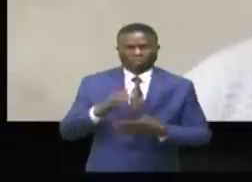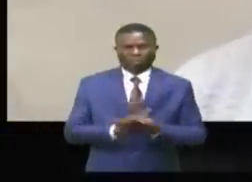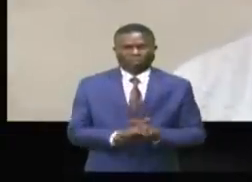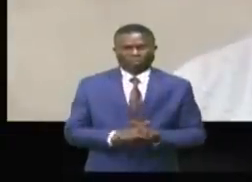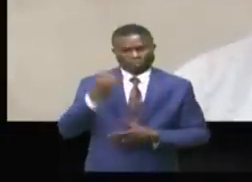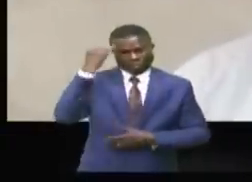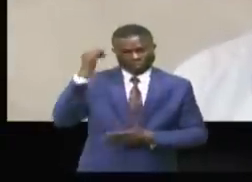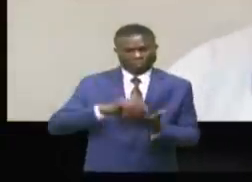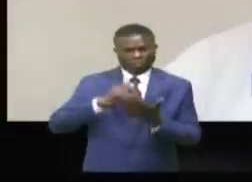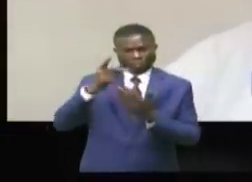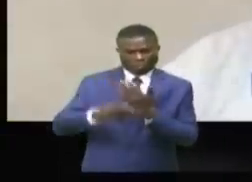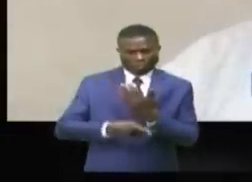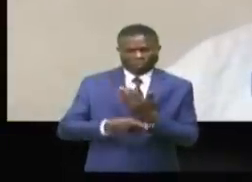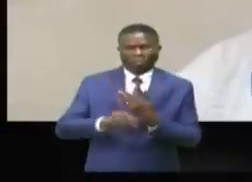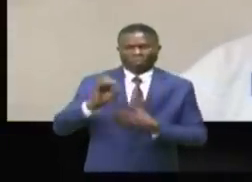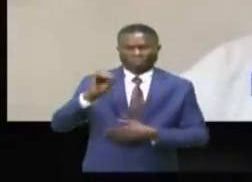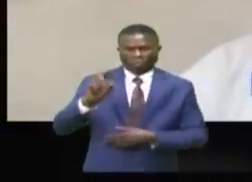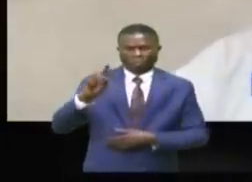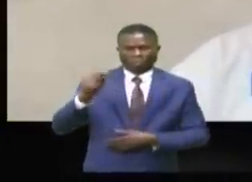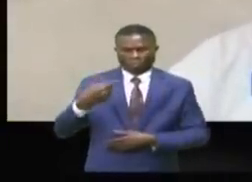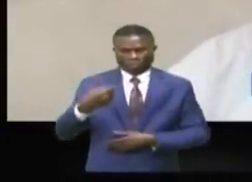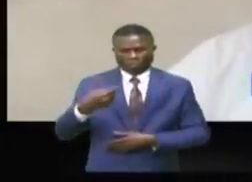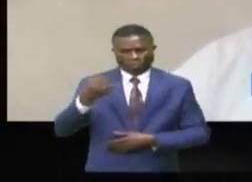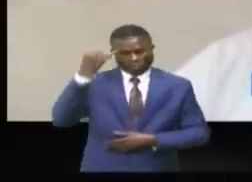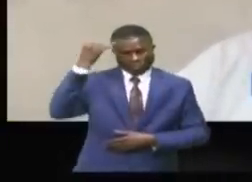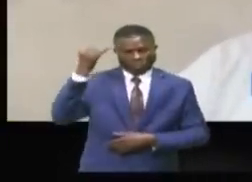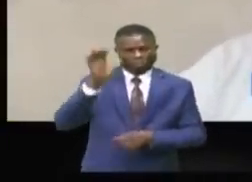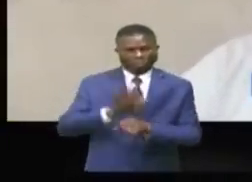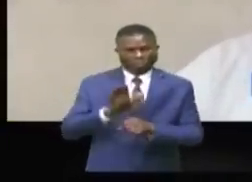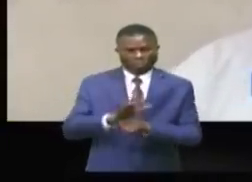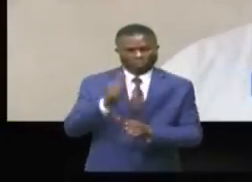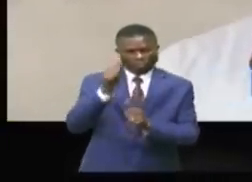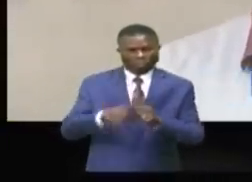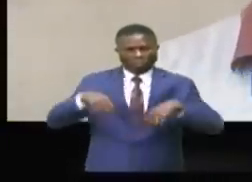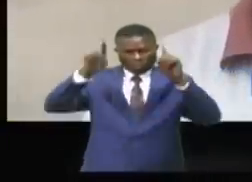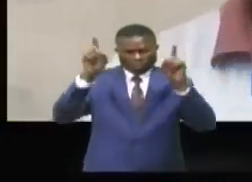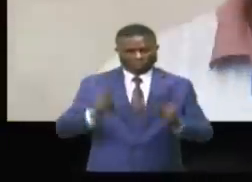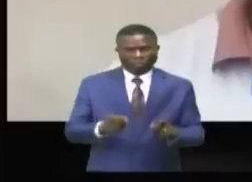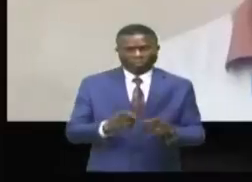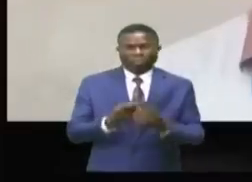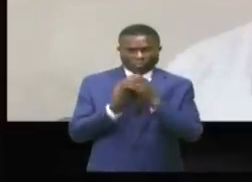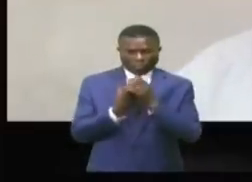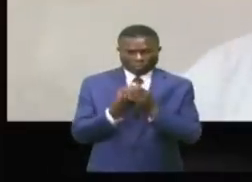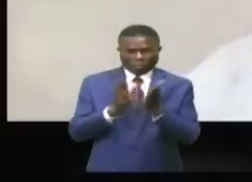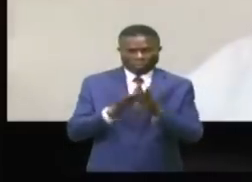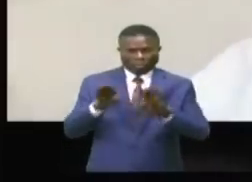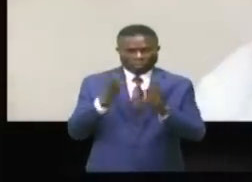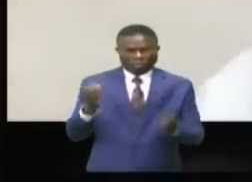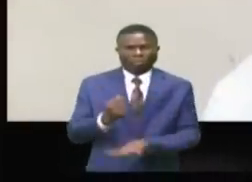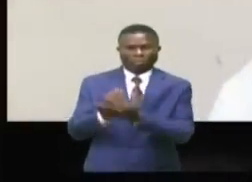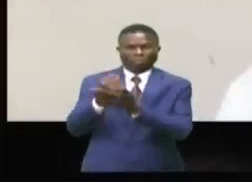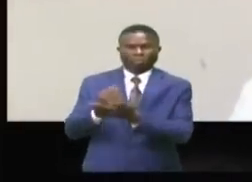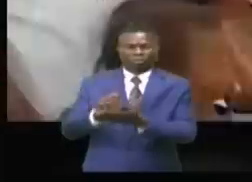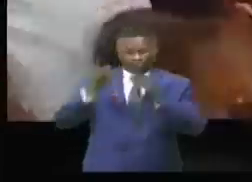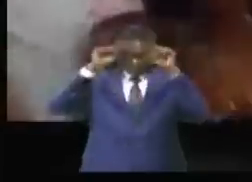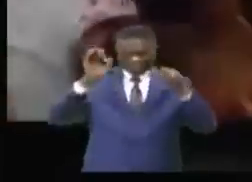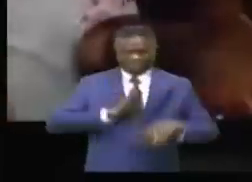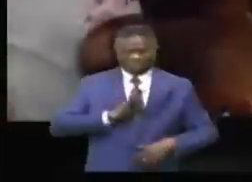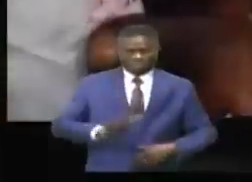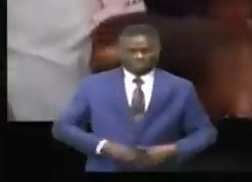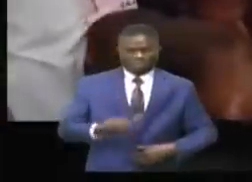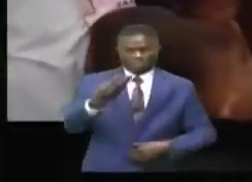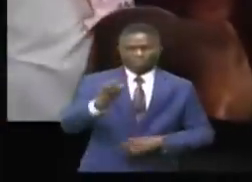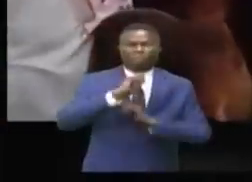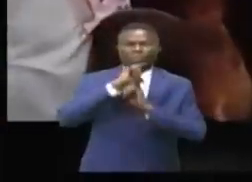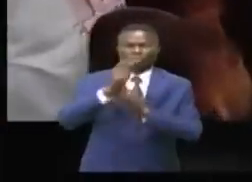cadre de notre ONGD, Initiative Plurielle, chaque année, à la rentrée scolaire, nous accompagnons le chef de l'État à remettre quelque